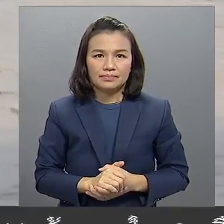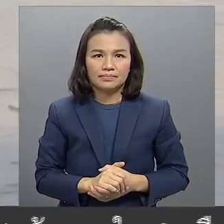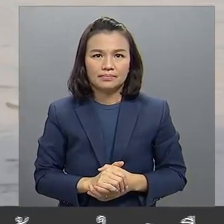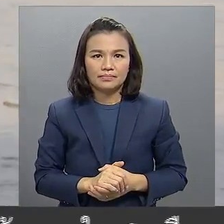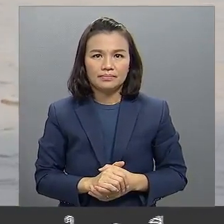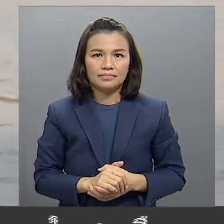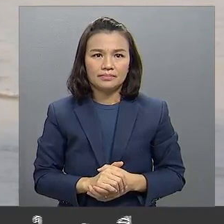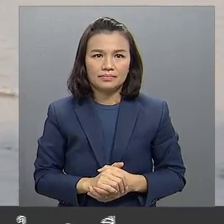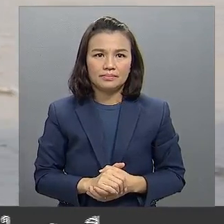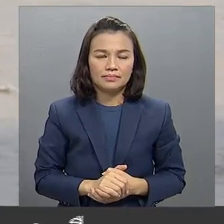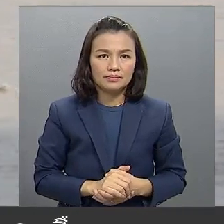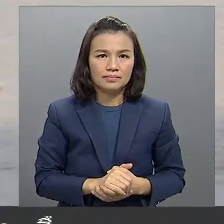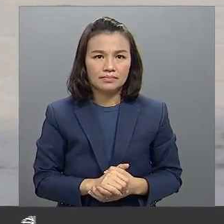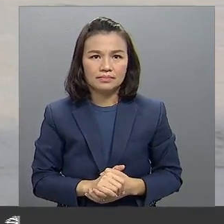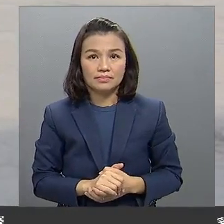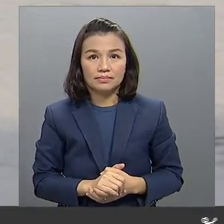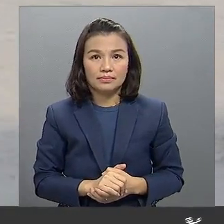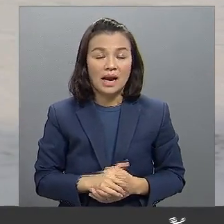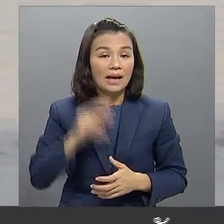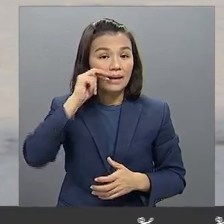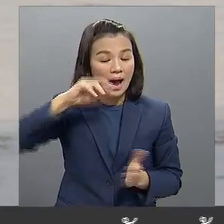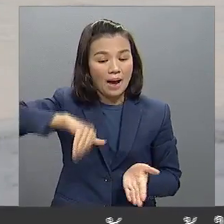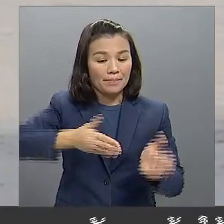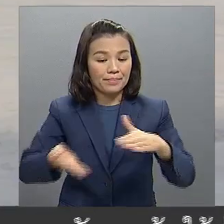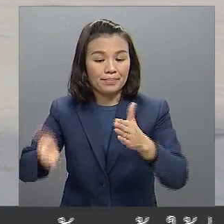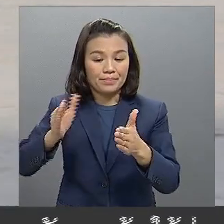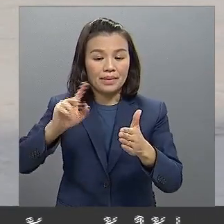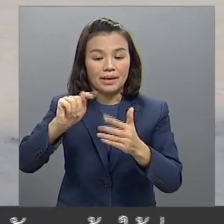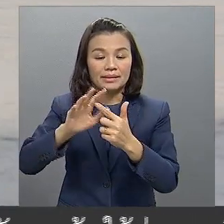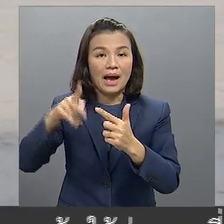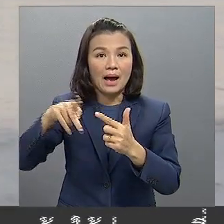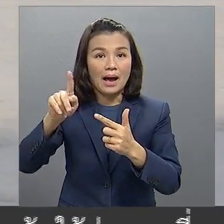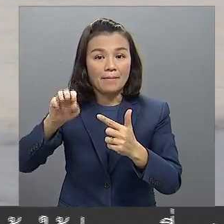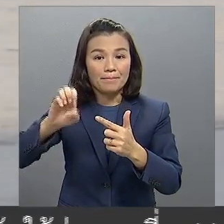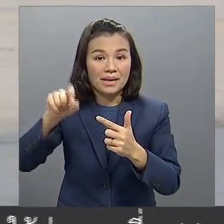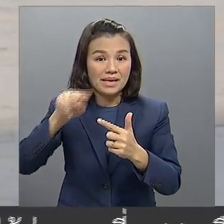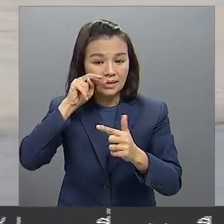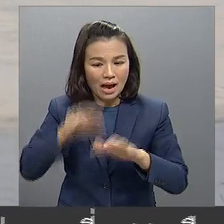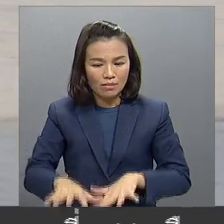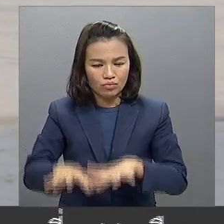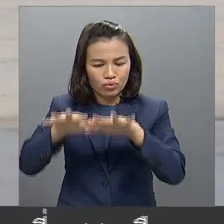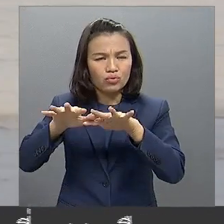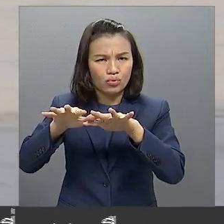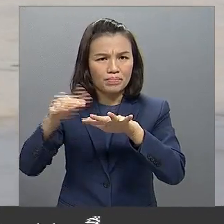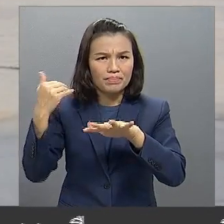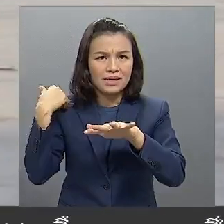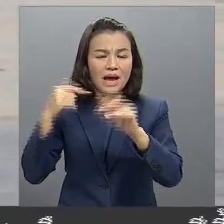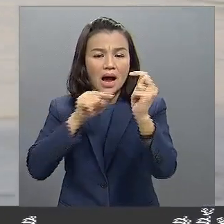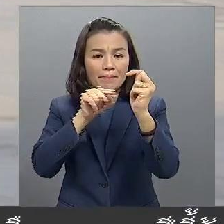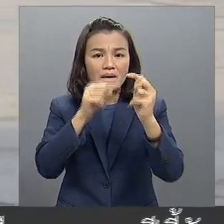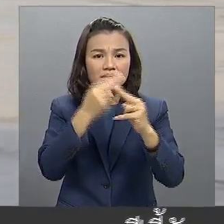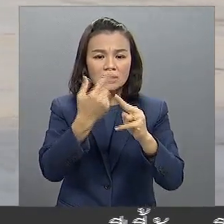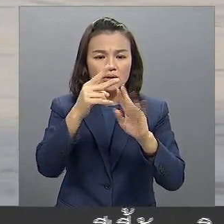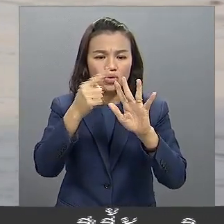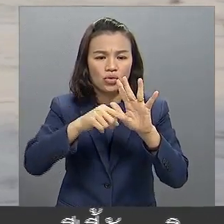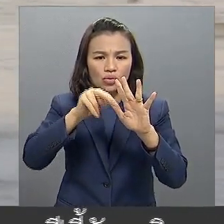ปริมาณน้ำในแม่น้ำตาปีนั้นเพิ่มสูงขึ้นอย่างต่อเนื่องนะคะโดยเฉพาะที่อำเภอพุนพินค่ะขณะนี้อยู่ระหว่างการรอรับน้ำ